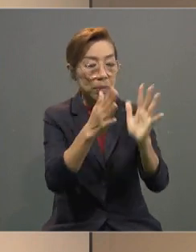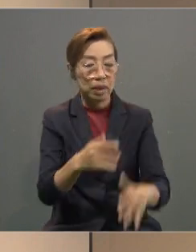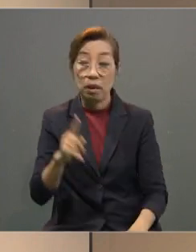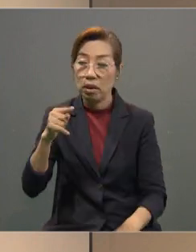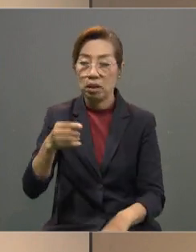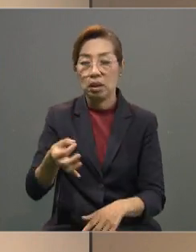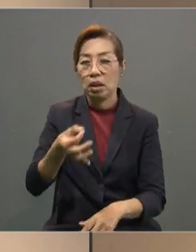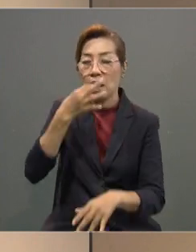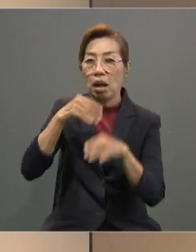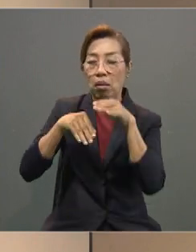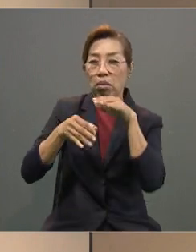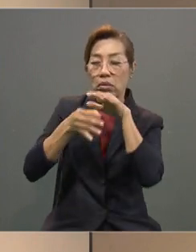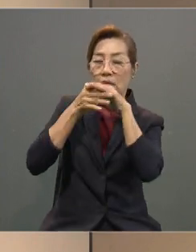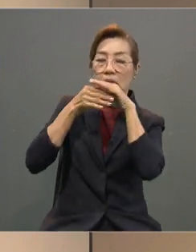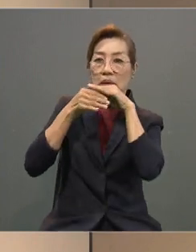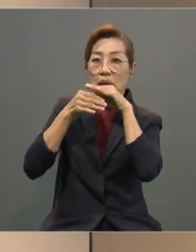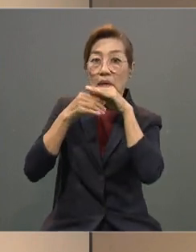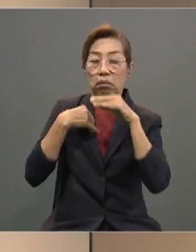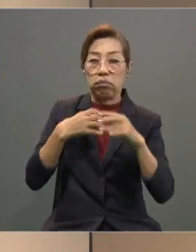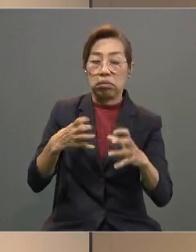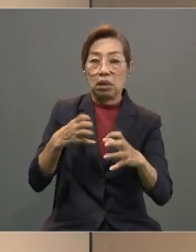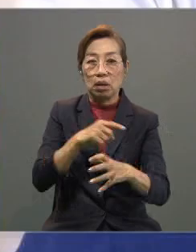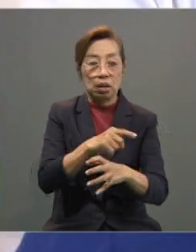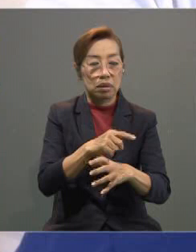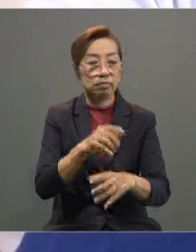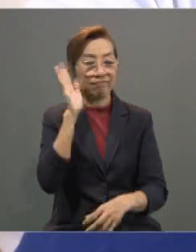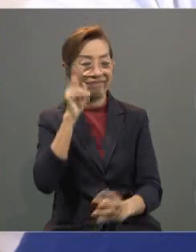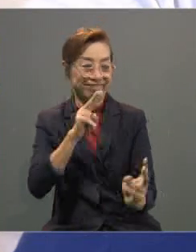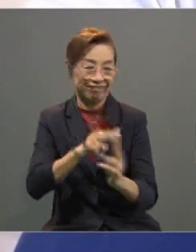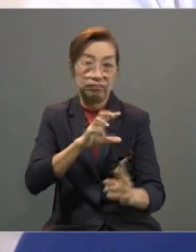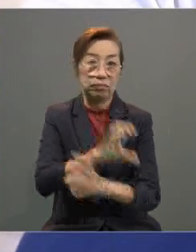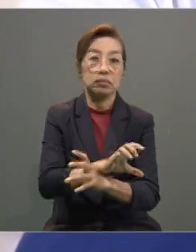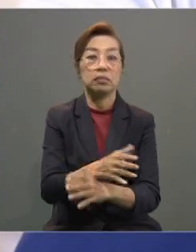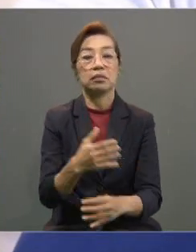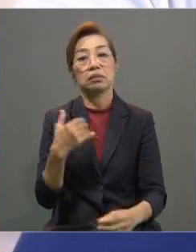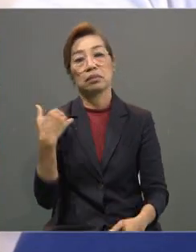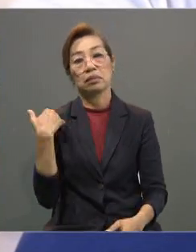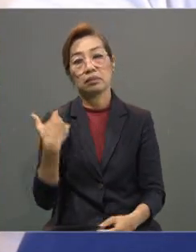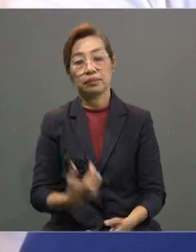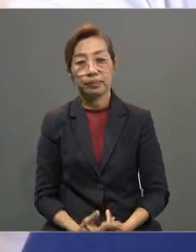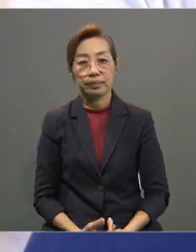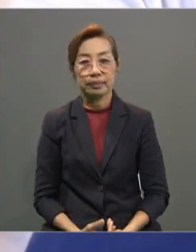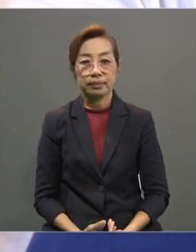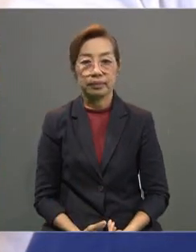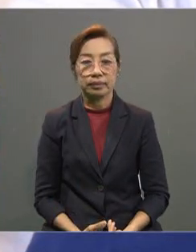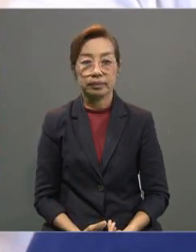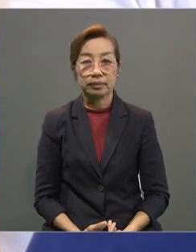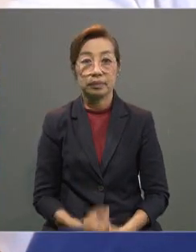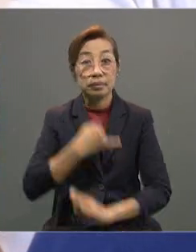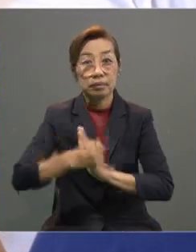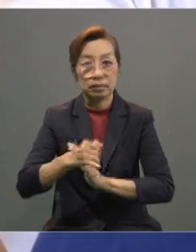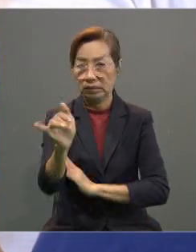ไปก็ยิ่งขยับตัวไม่ได้อีกแล้วตนเองเนี่ยก็ถูกข่มขืนล่วงละเมิดทางเพศด้วยนะคะ ยังไม่จ